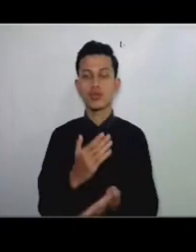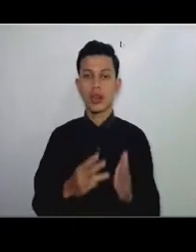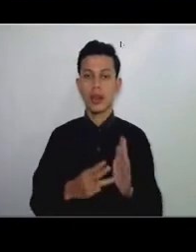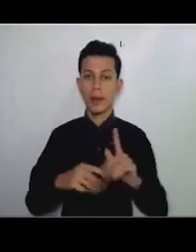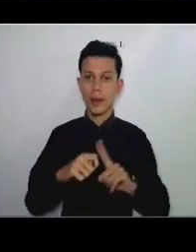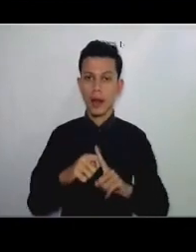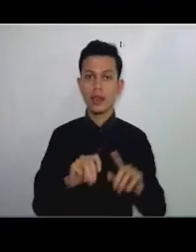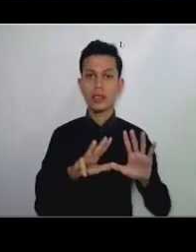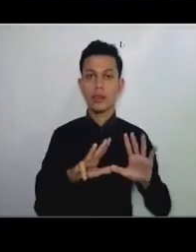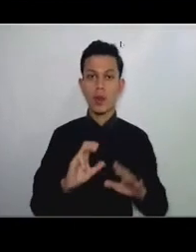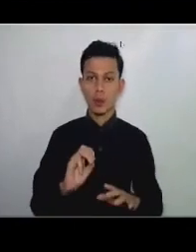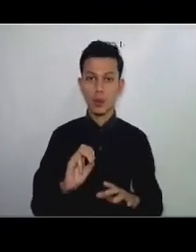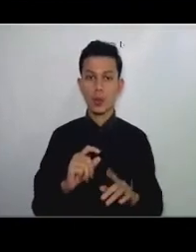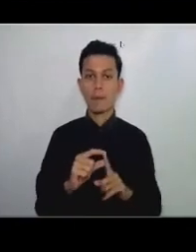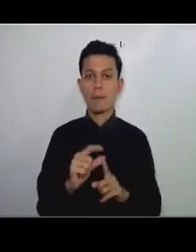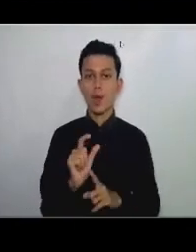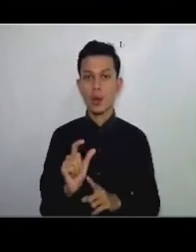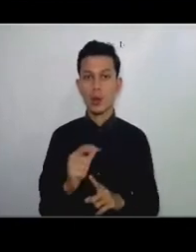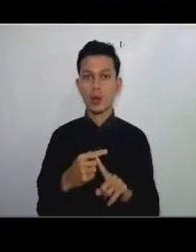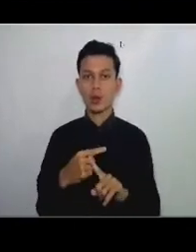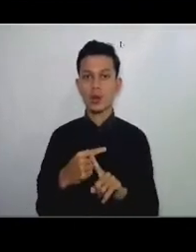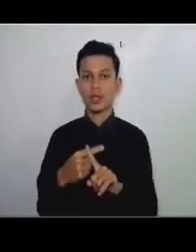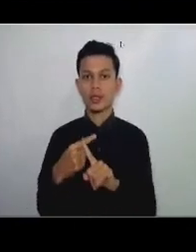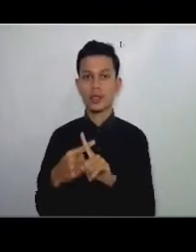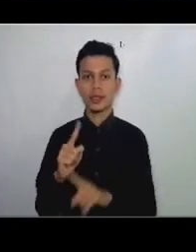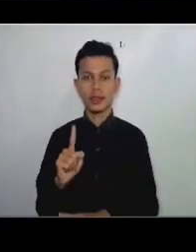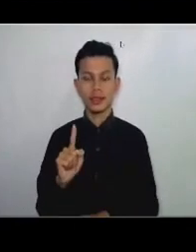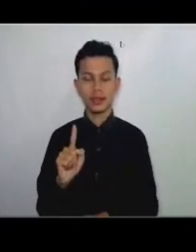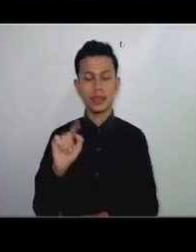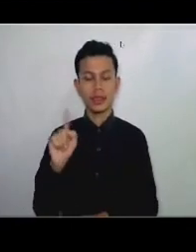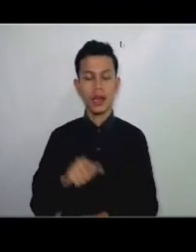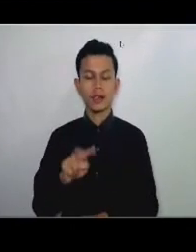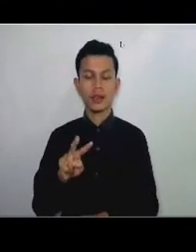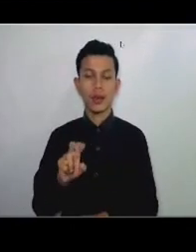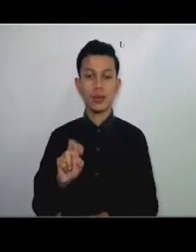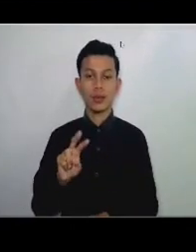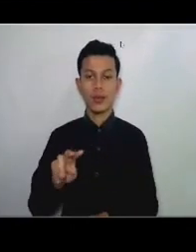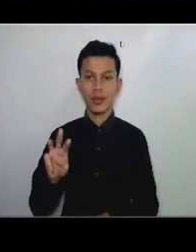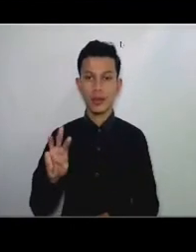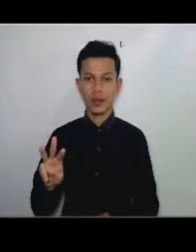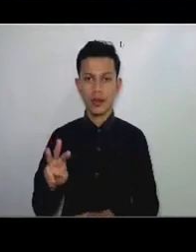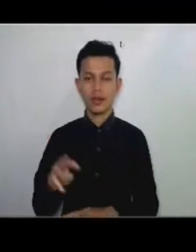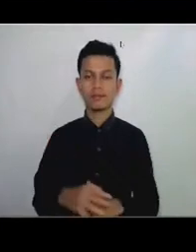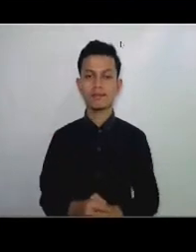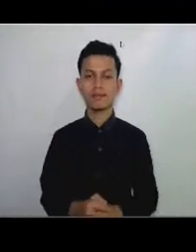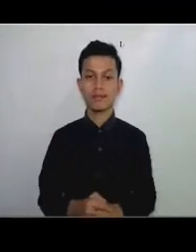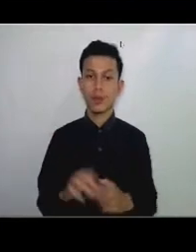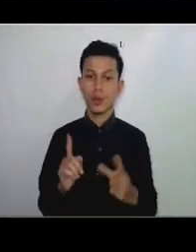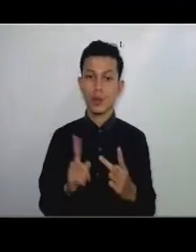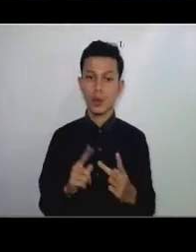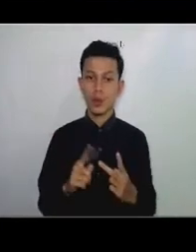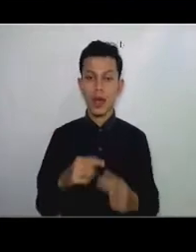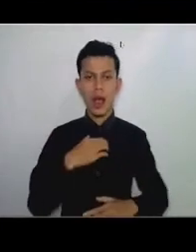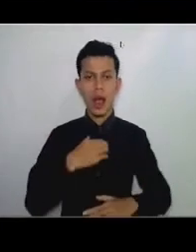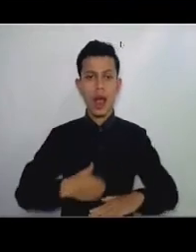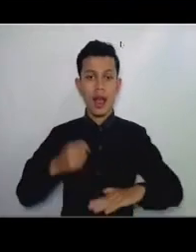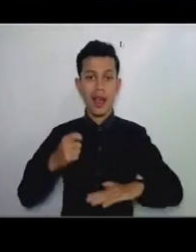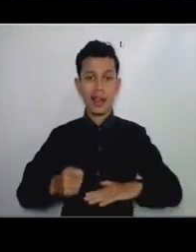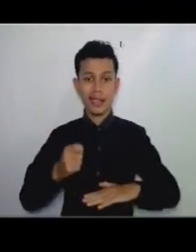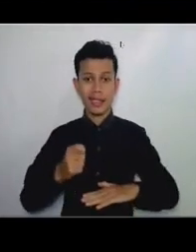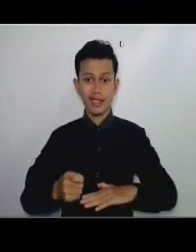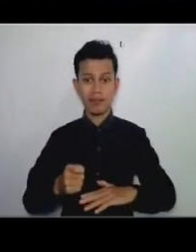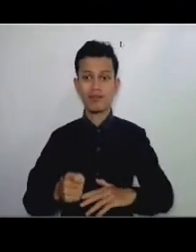nomor 90 puu 21 Romawi tahun 2023 du Hakim terlapor tidak